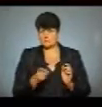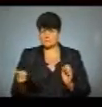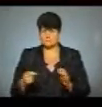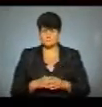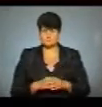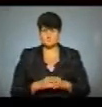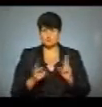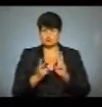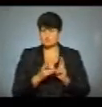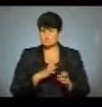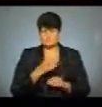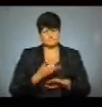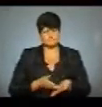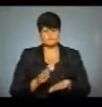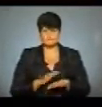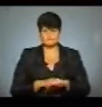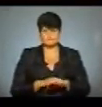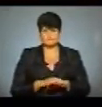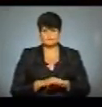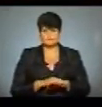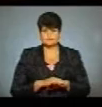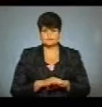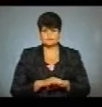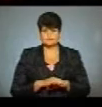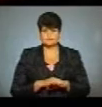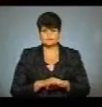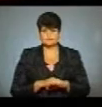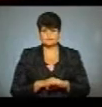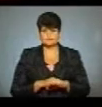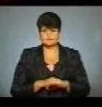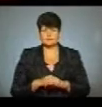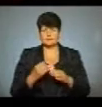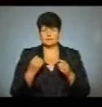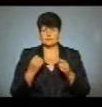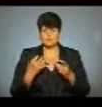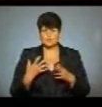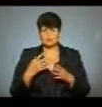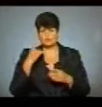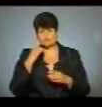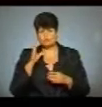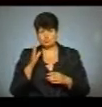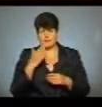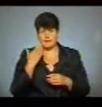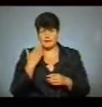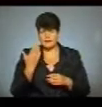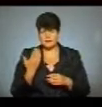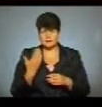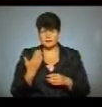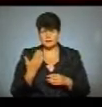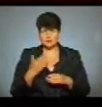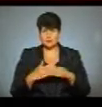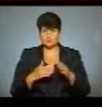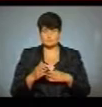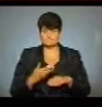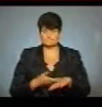Сутичка була досить важкою. Просто неправильно оцінив суперника, думав, що буде легше. Руки